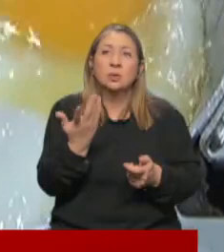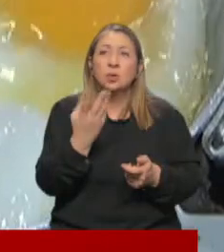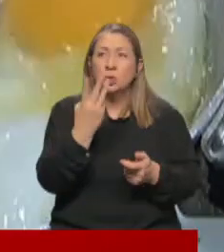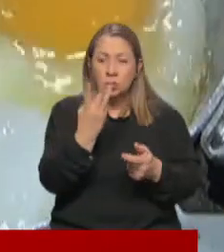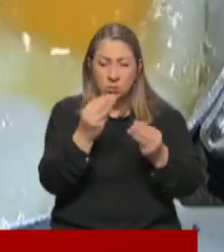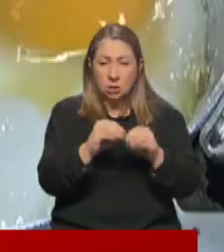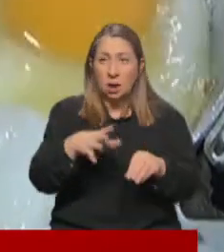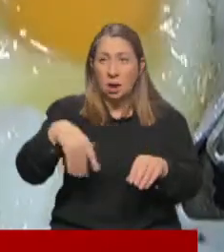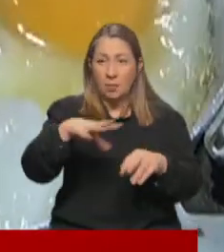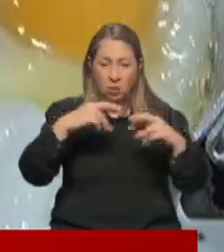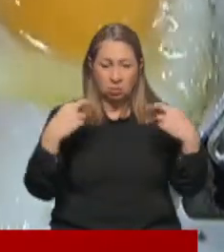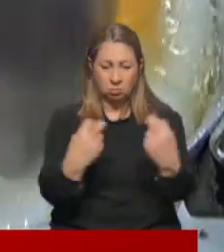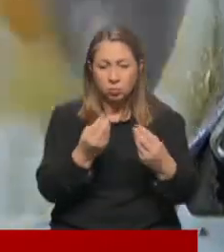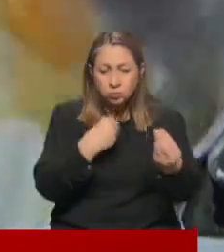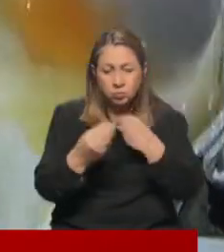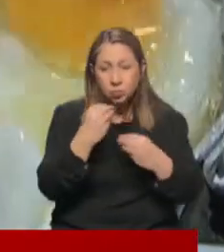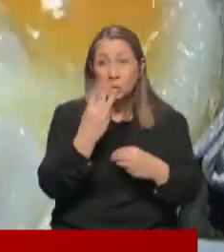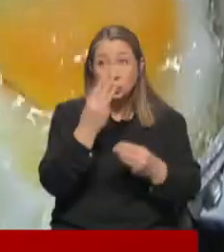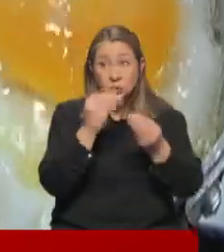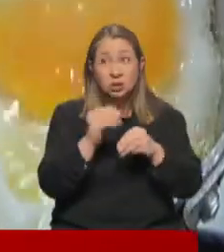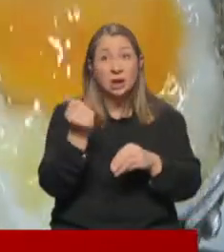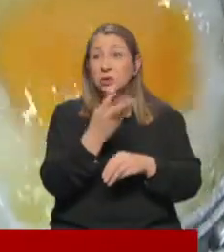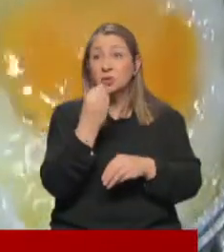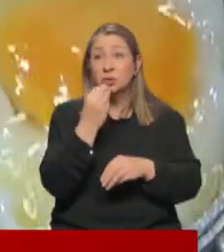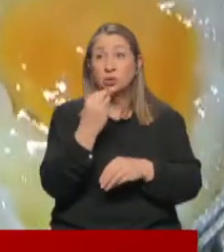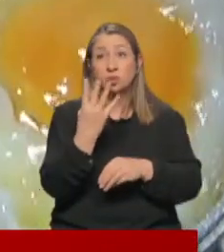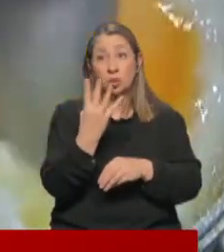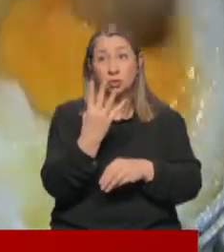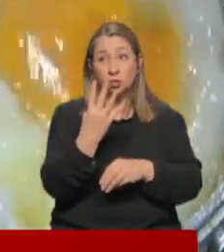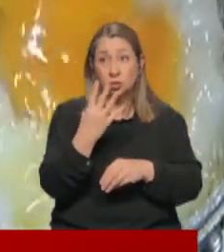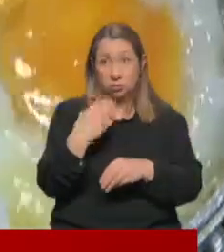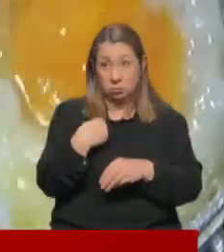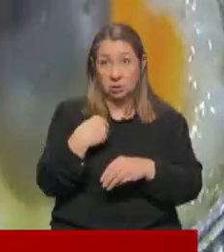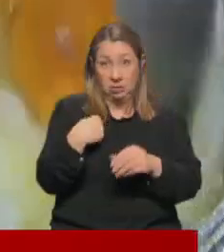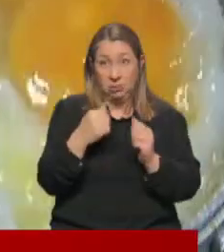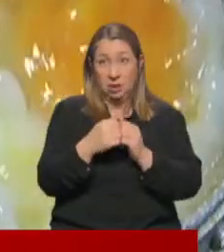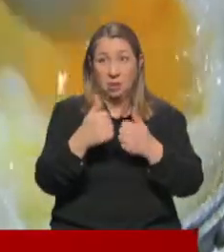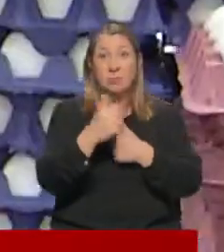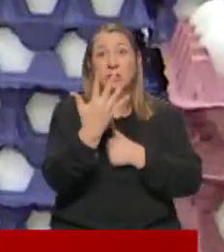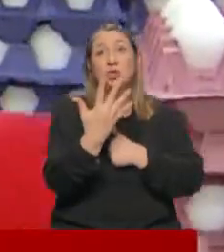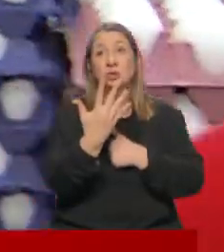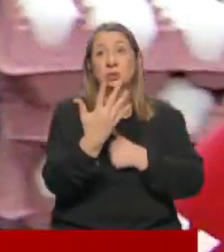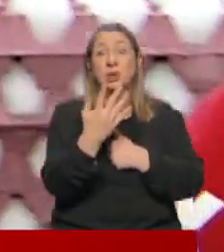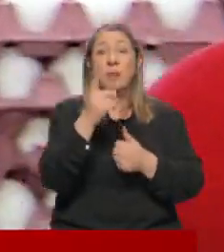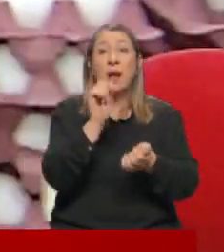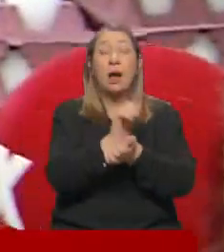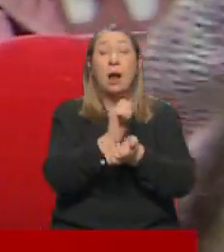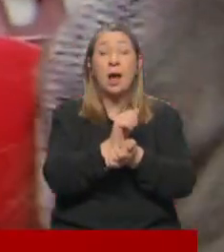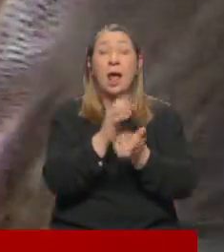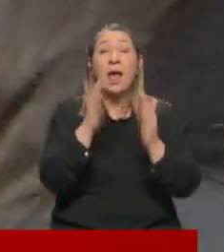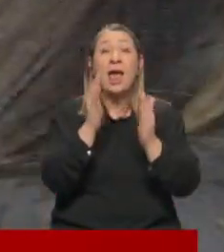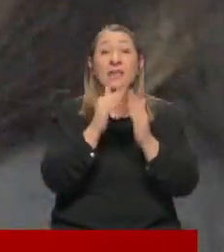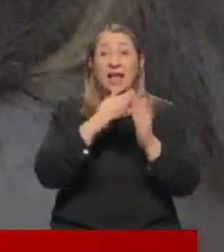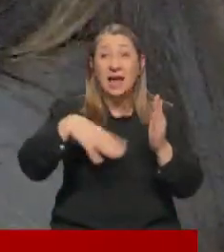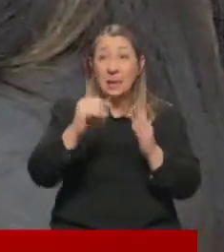tane kız varsak hep birlikte oturup yiyebiliyoruz. 3 yumurtayı kaç kişi yiyorsun? 4 kişiyiz. Yani benim evde 4, bir de eşim var 5. Bir aile evdeki